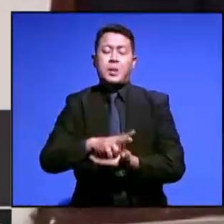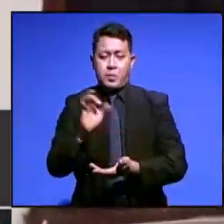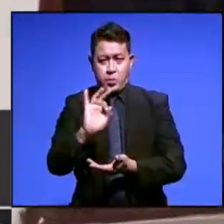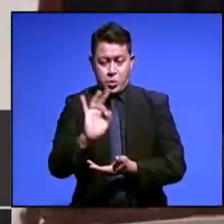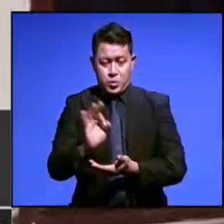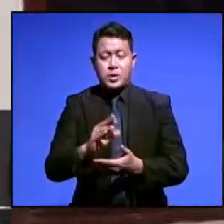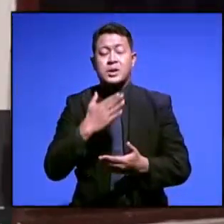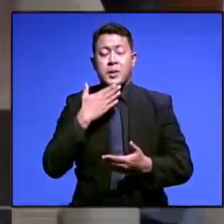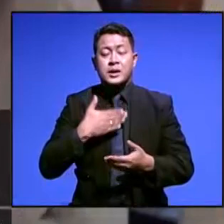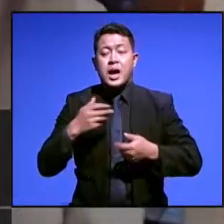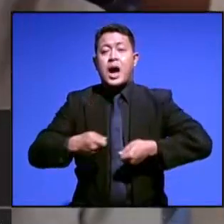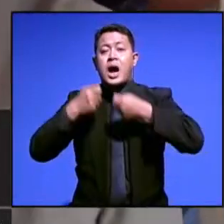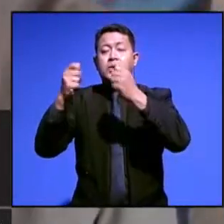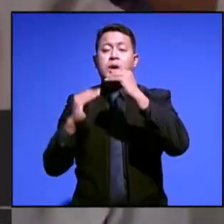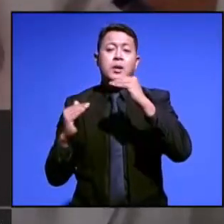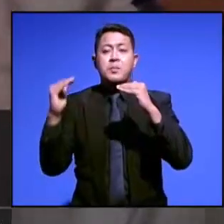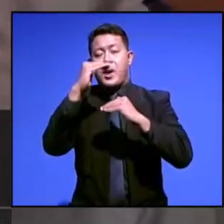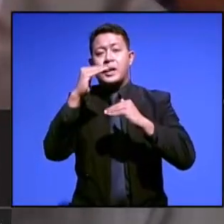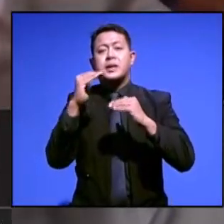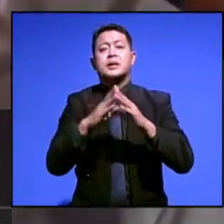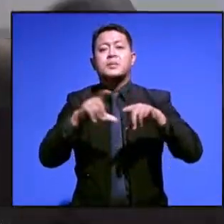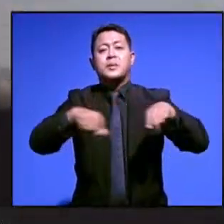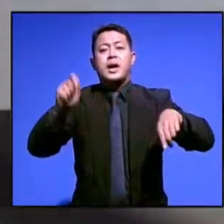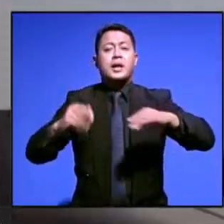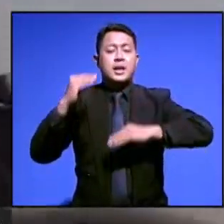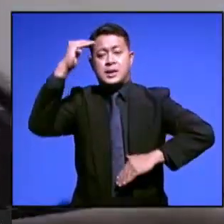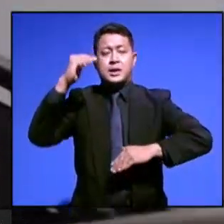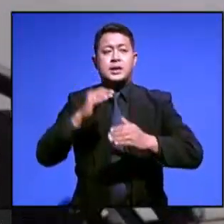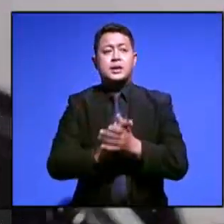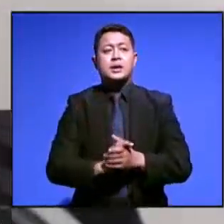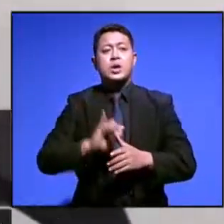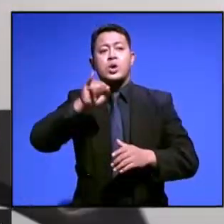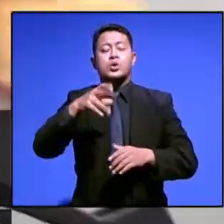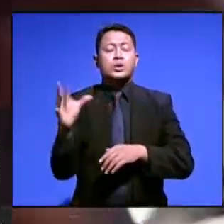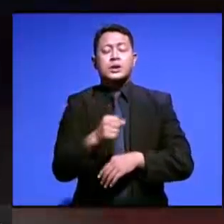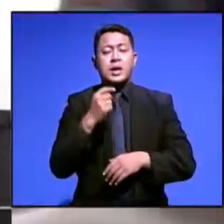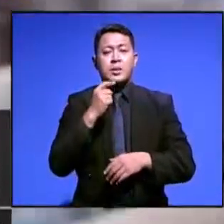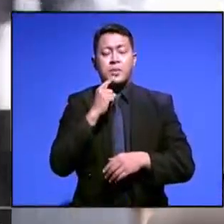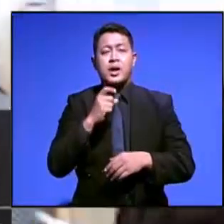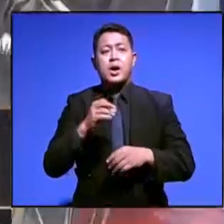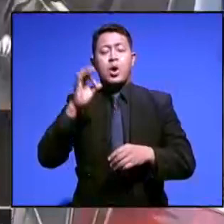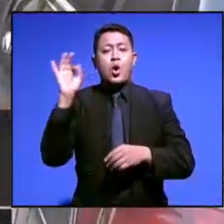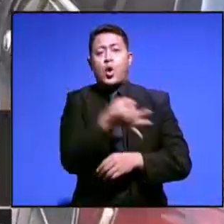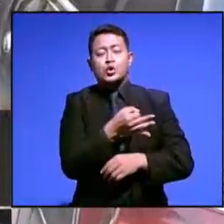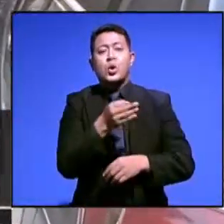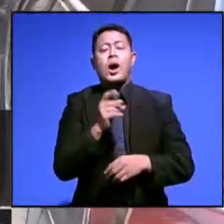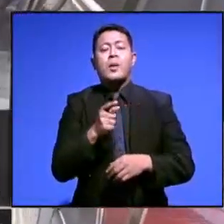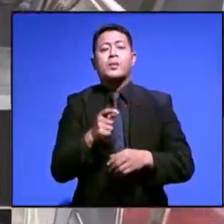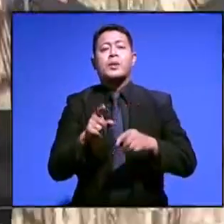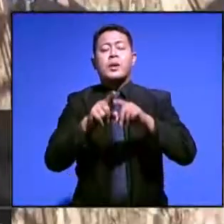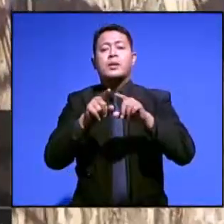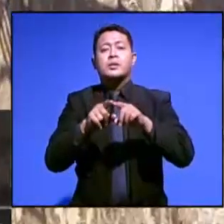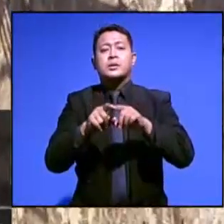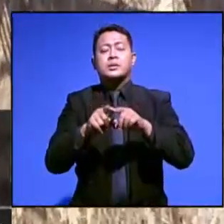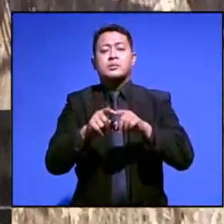kini pihaknya masih mengajukan banding ke pengadilan tinggi. Di sisi lain, jurusita bersikeras melakukan pengosongan berbekal mandat